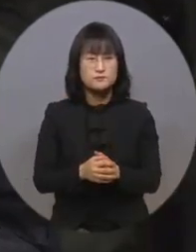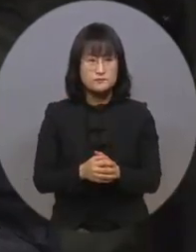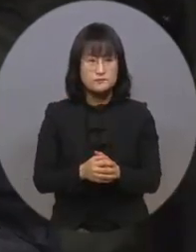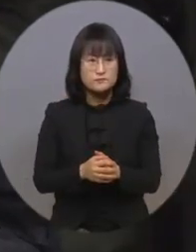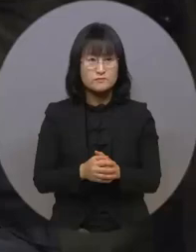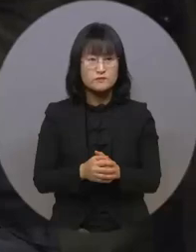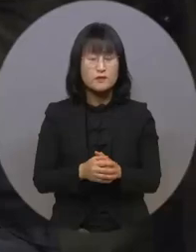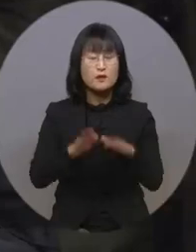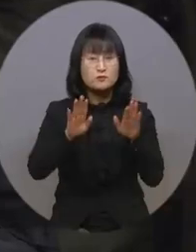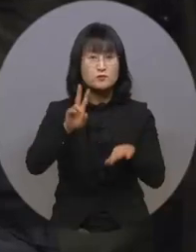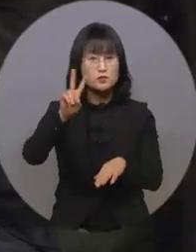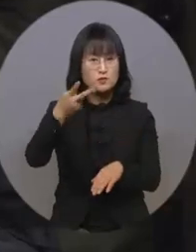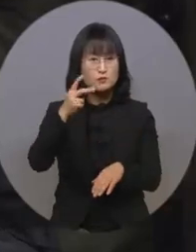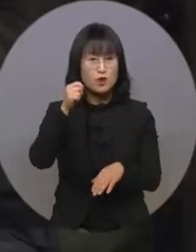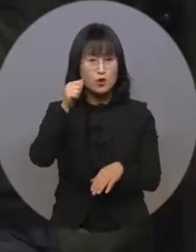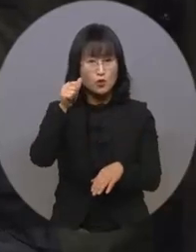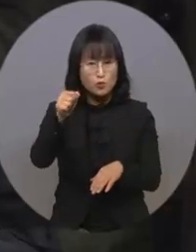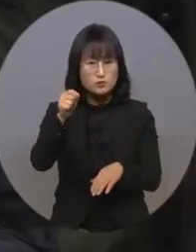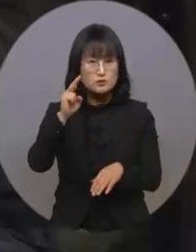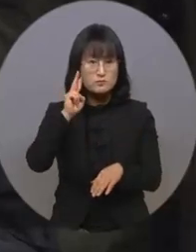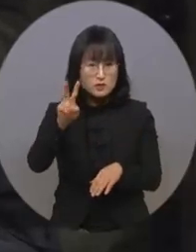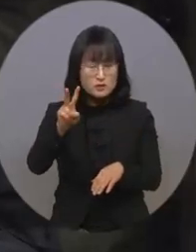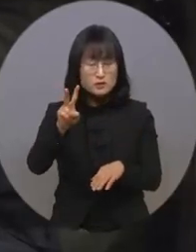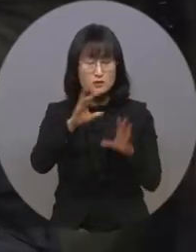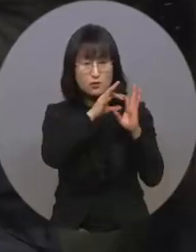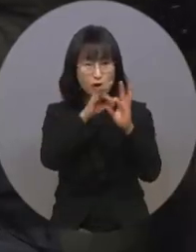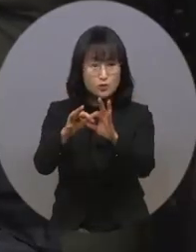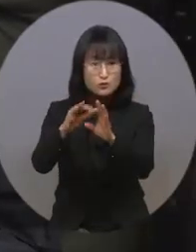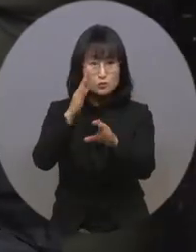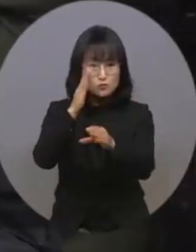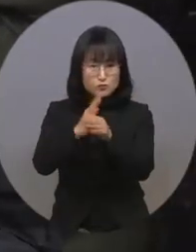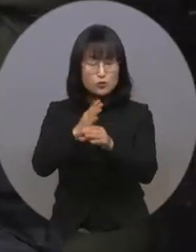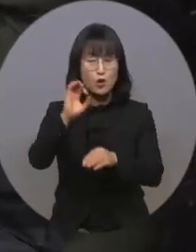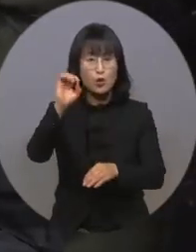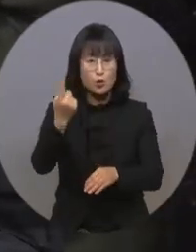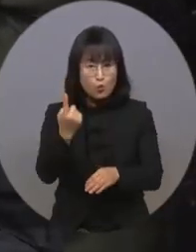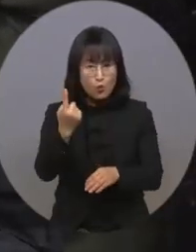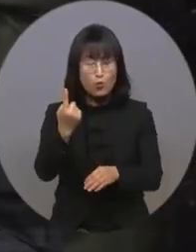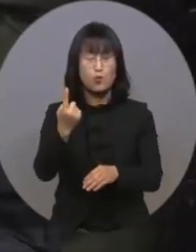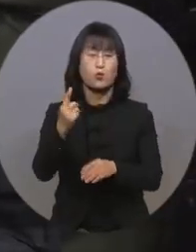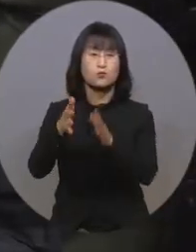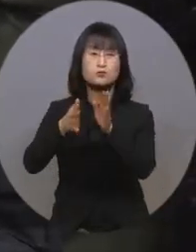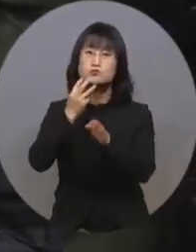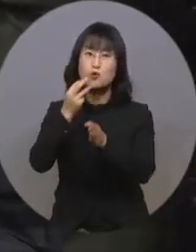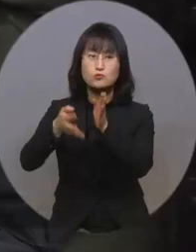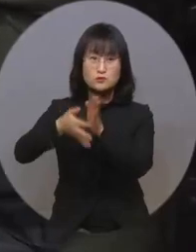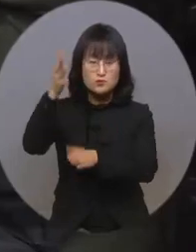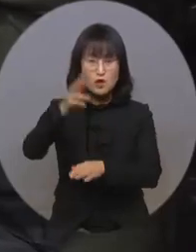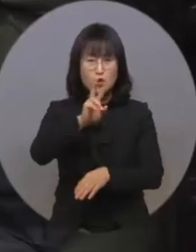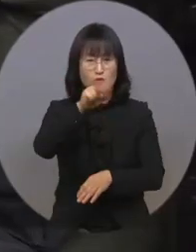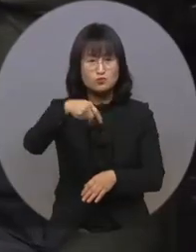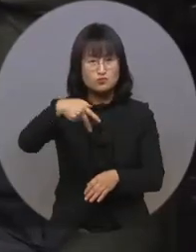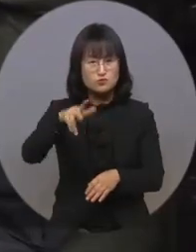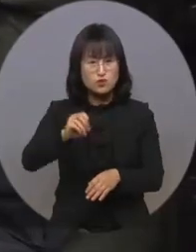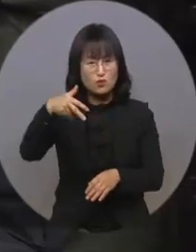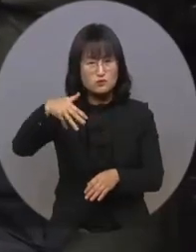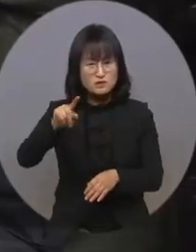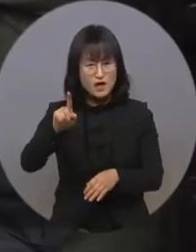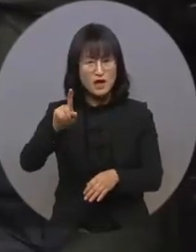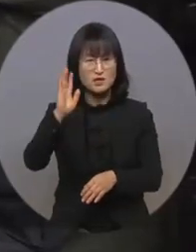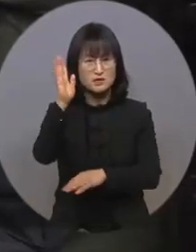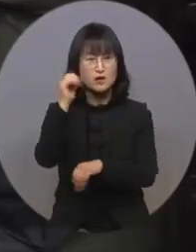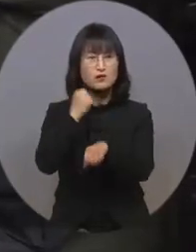선전전을 252일을 했는데 갑자기 오세훈 시장이 무정차를 이야기하시고 그리고 또